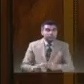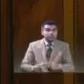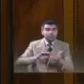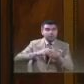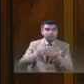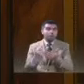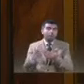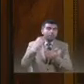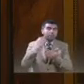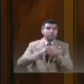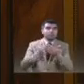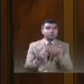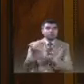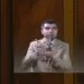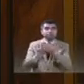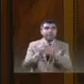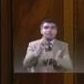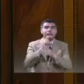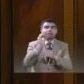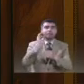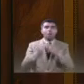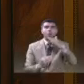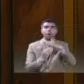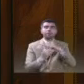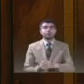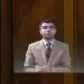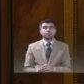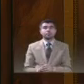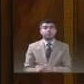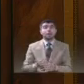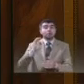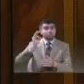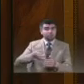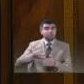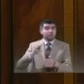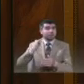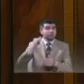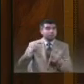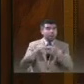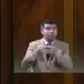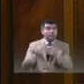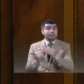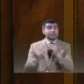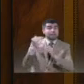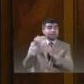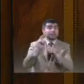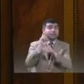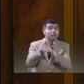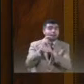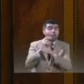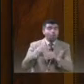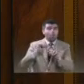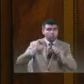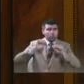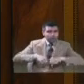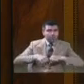عجز الميزانية وارتفاع مؤشر المديونية. وبالرغم من أن نسبة المديونية تبدو مرتفعة، فإن الأهم هو